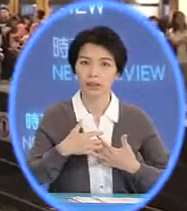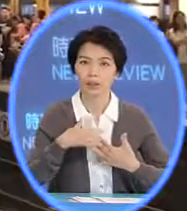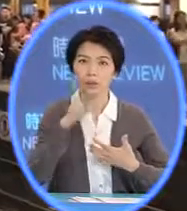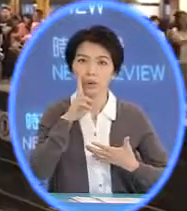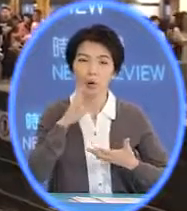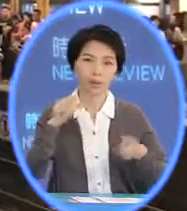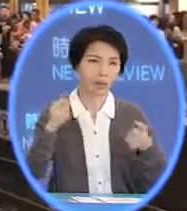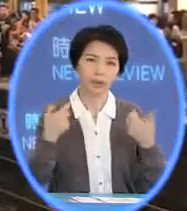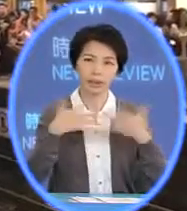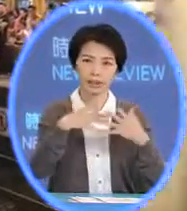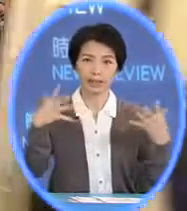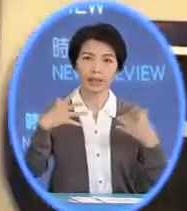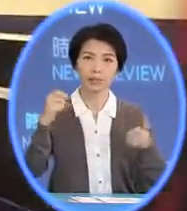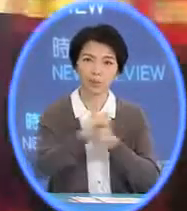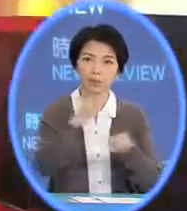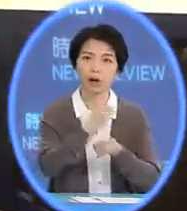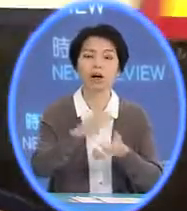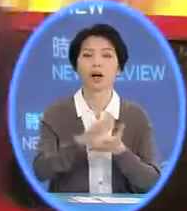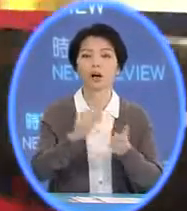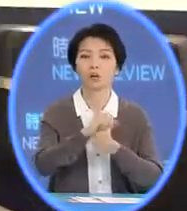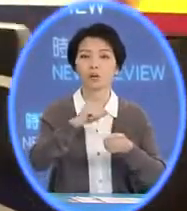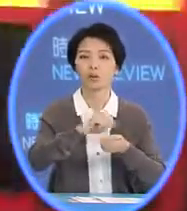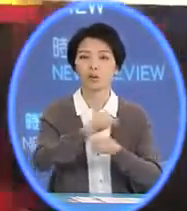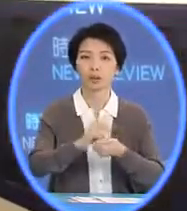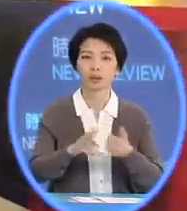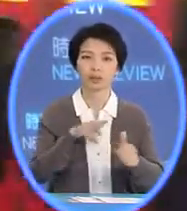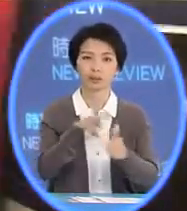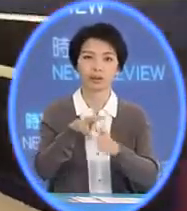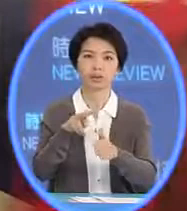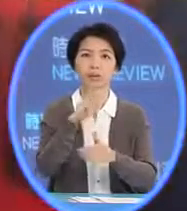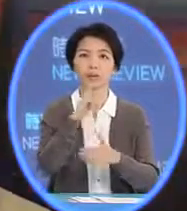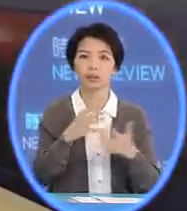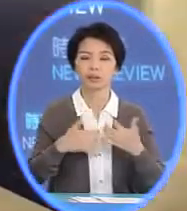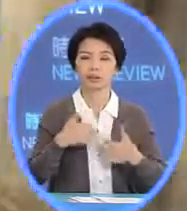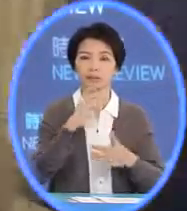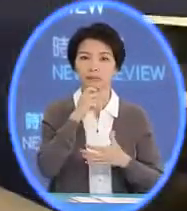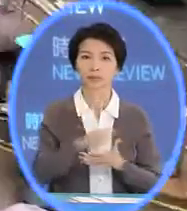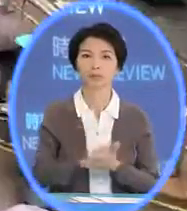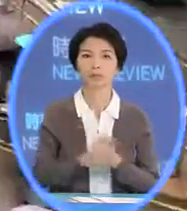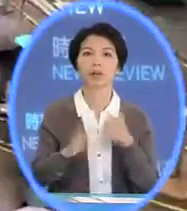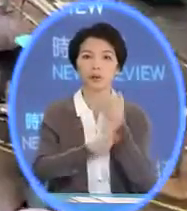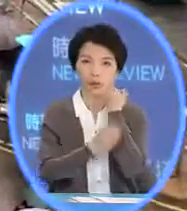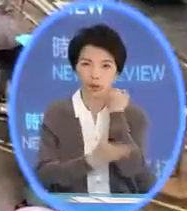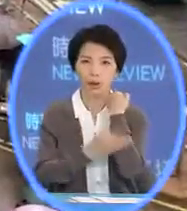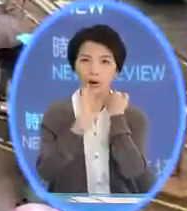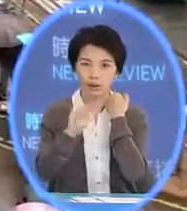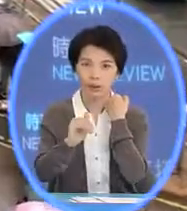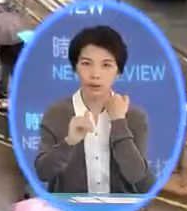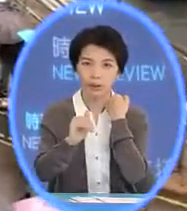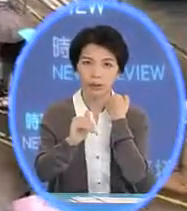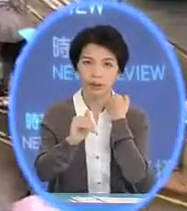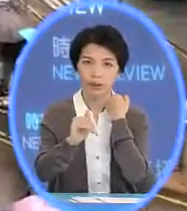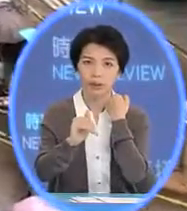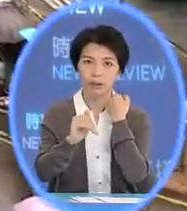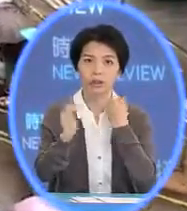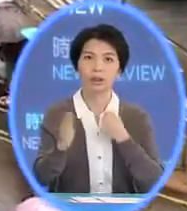動亂啊，譬如係暴動啊，或者係戒嚴啊，咁就需要咧係運用呢個條例。其實打完